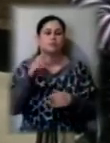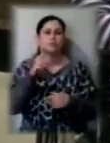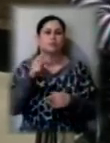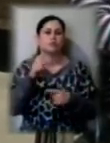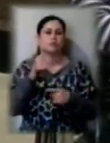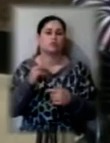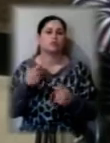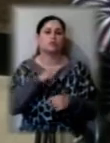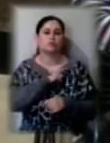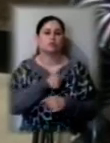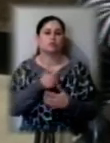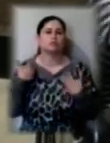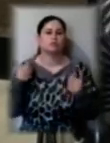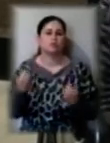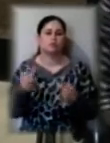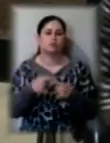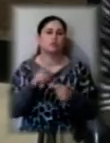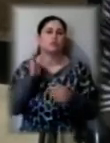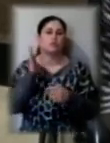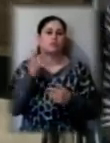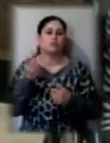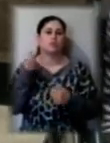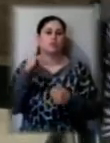і дальніших побед на благо нашої родини.